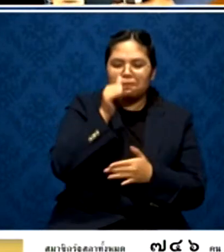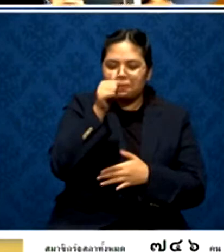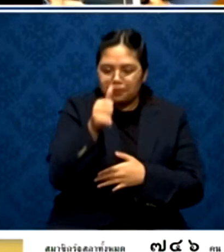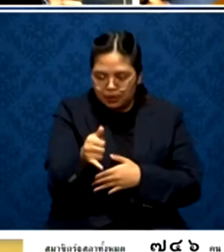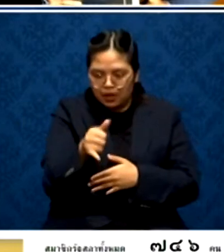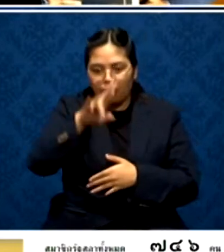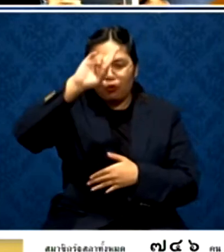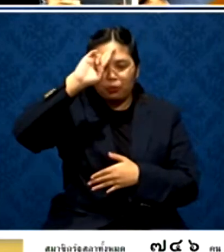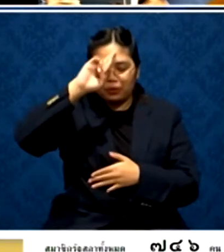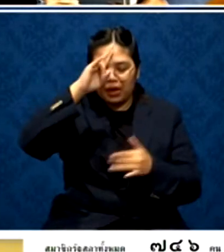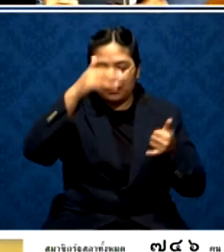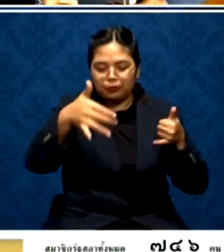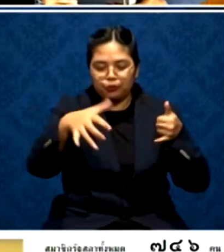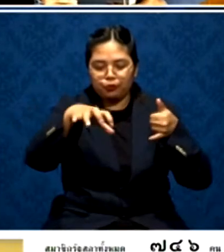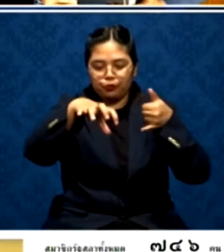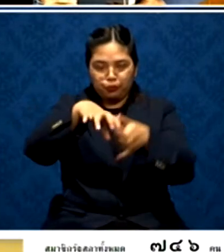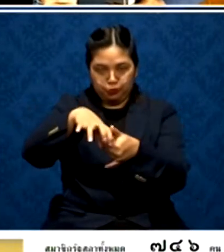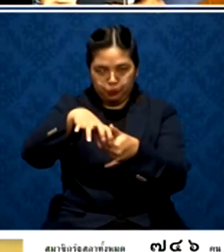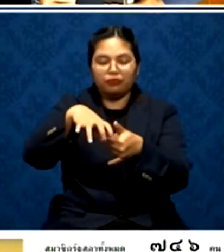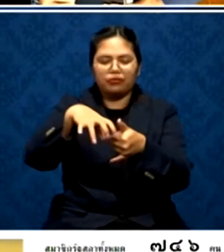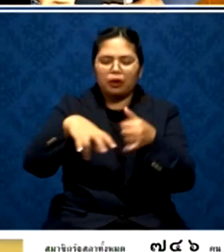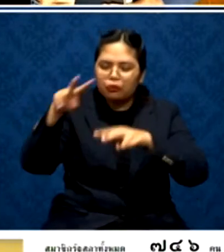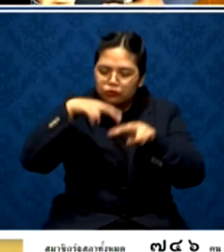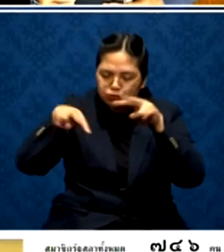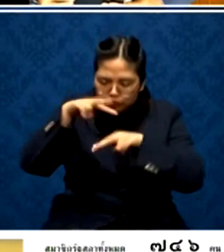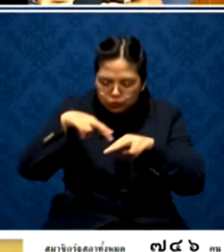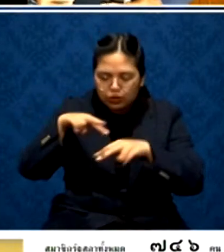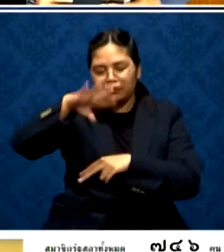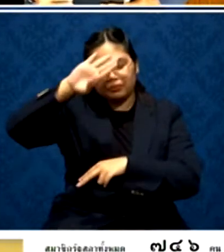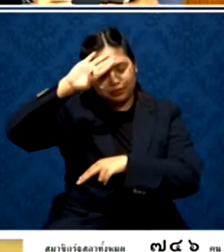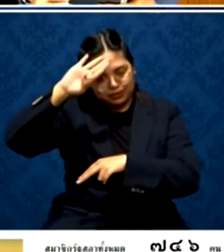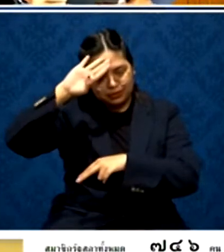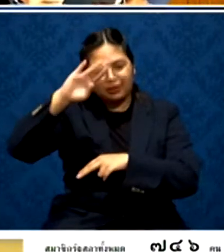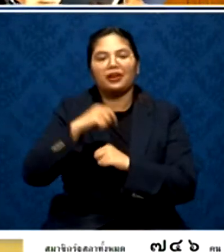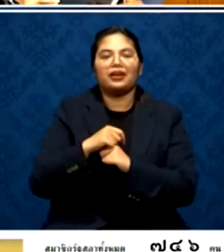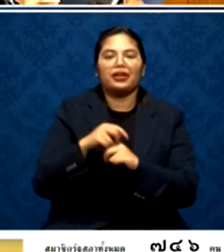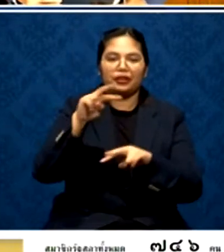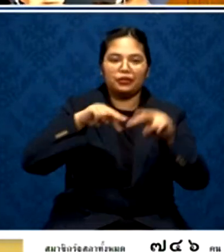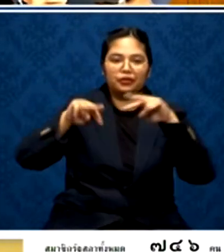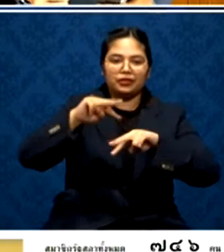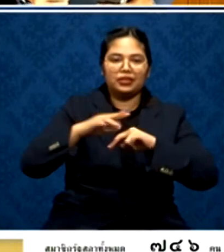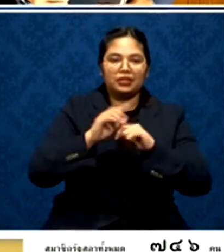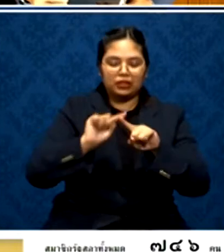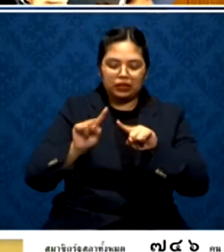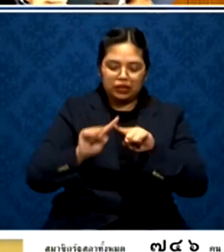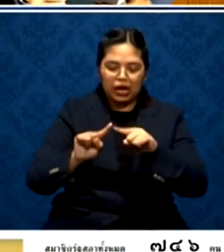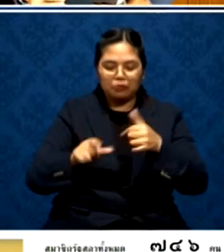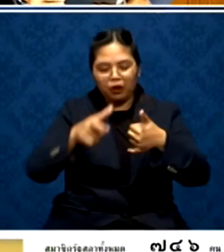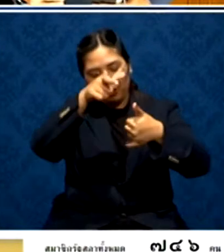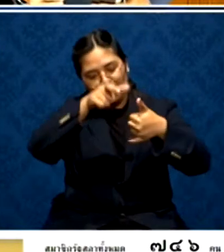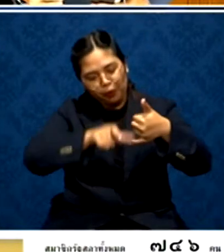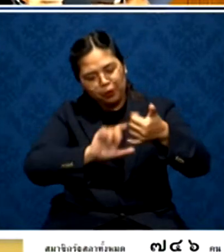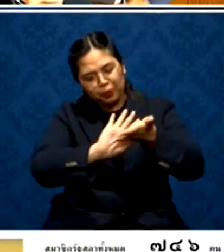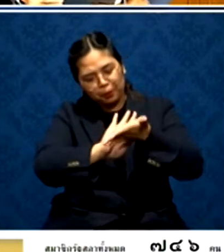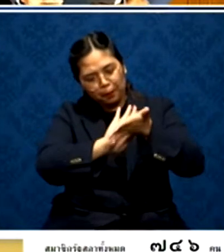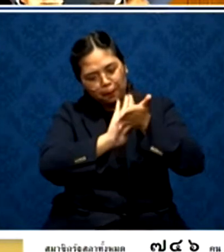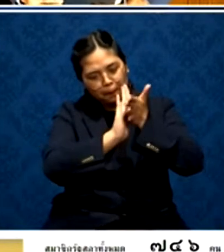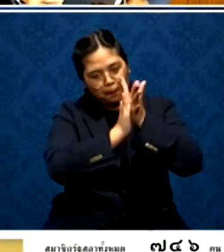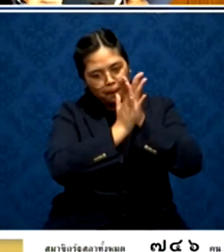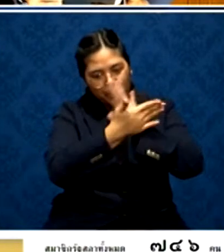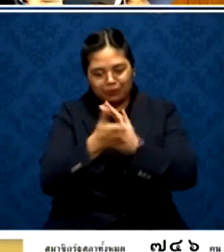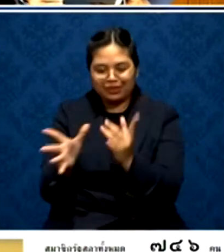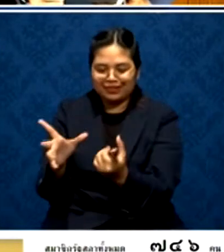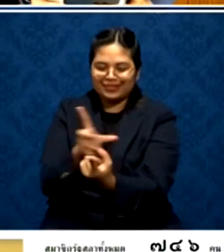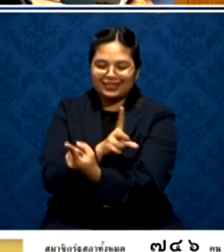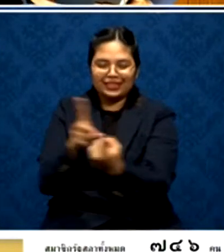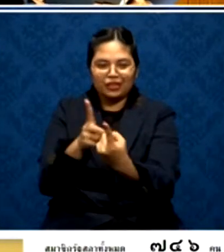และทั่วถึงเพื่อเพิ่มจำนวนทรัพยากรบุคคลที่มีคุณภาพให้กลับเข้าสู่สังคมและพัฒนา